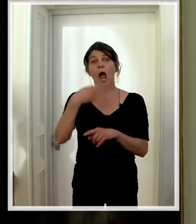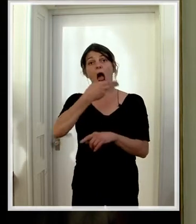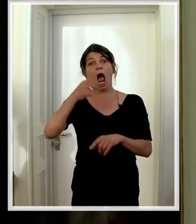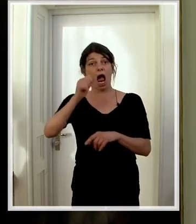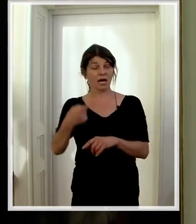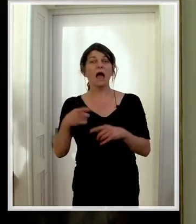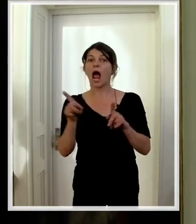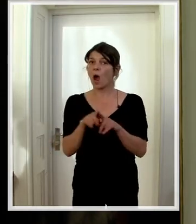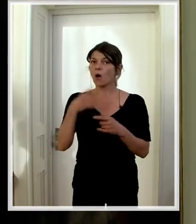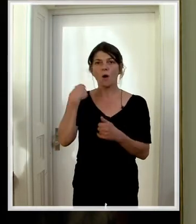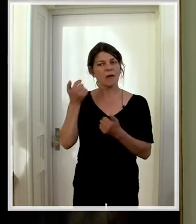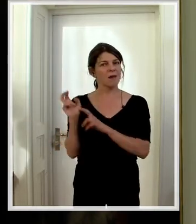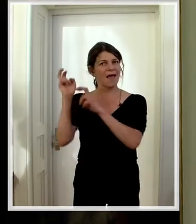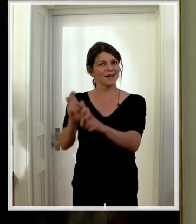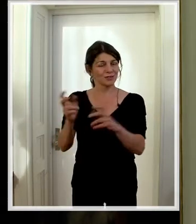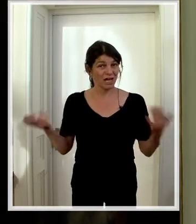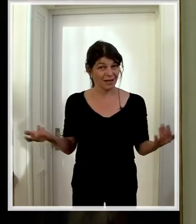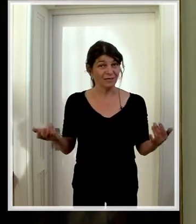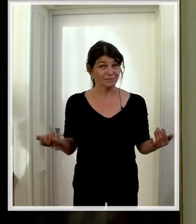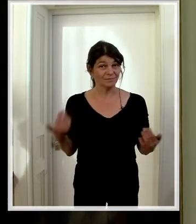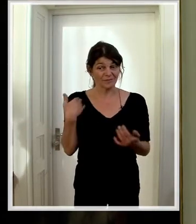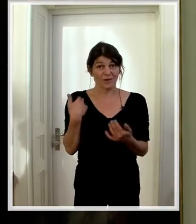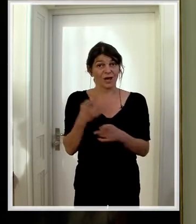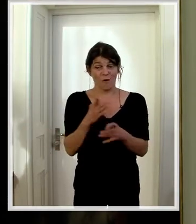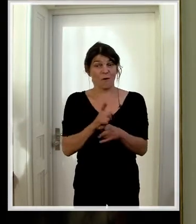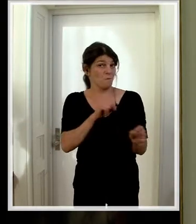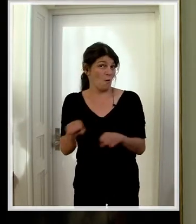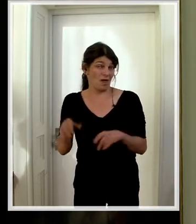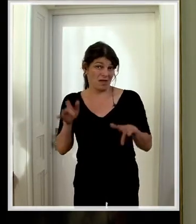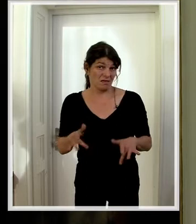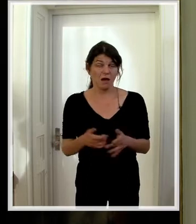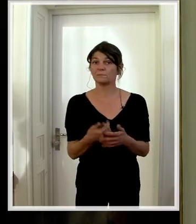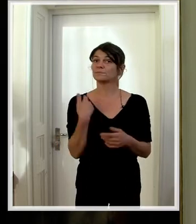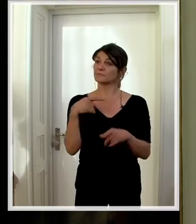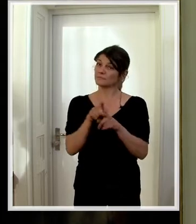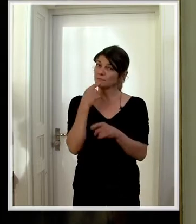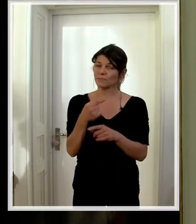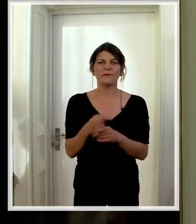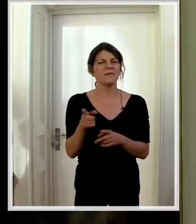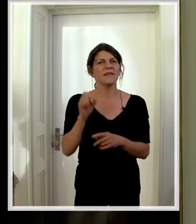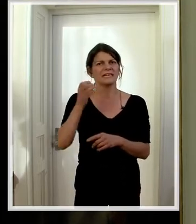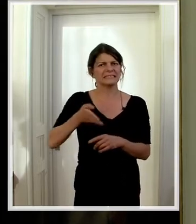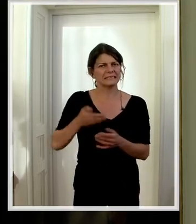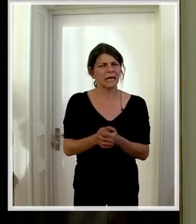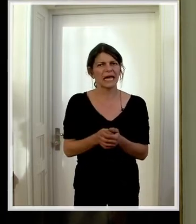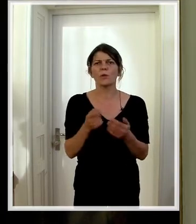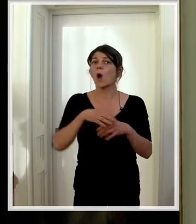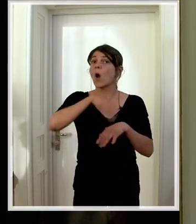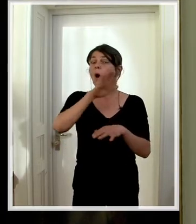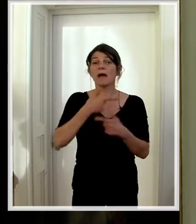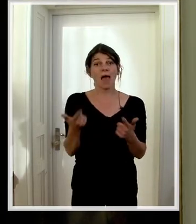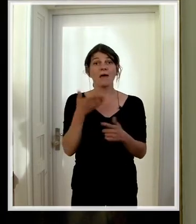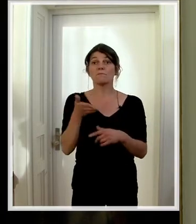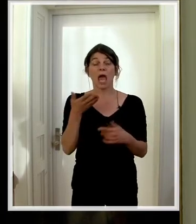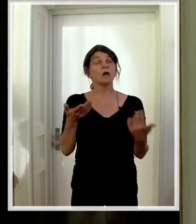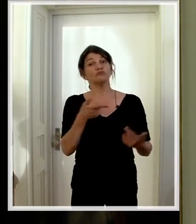noch eine Haltestelle gibt. Also wir hätten dort natürlich schon mal eine Möglichkeit. Und ich sage auch, die S-Bahn also, oder die Oberlandbahn ist natürlich